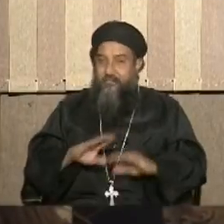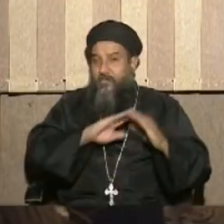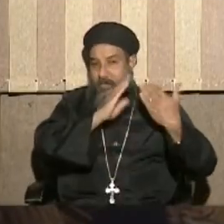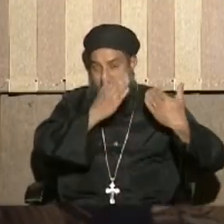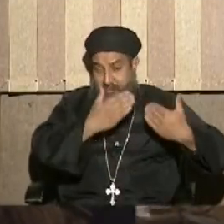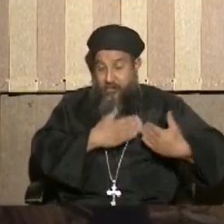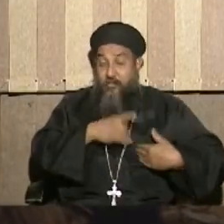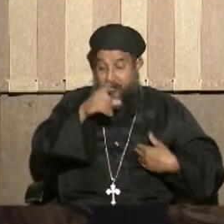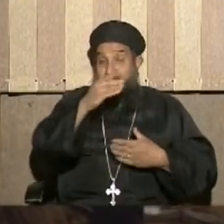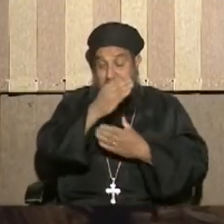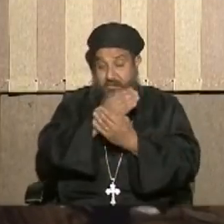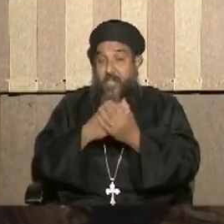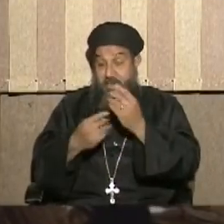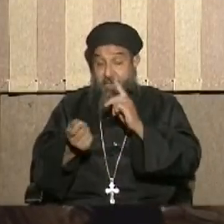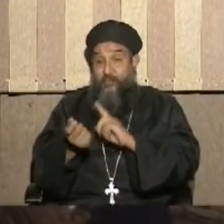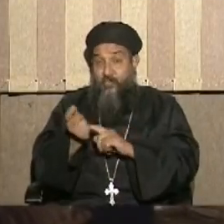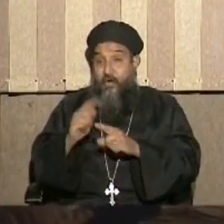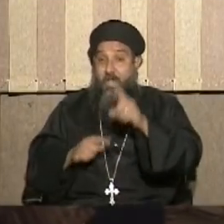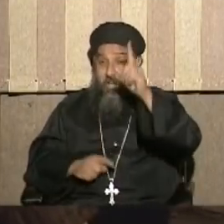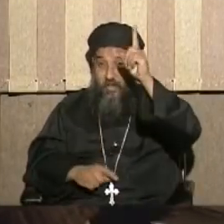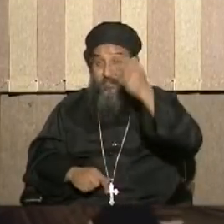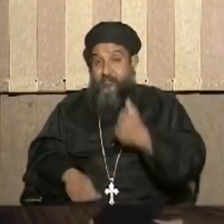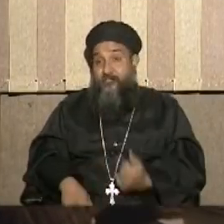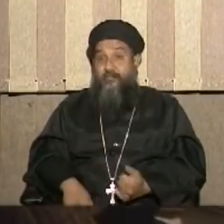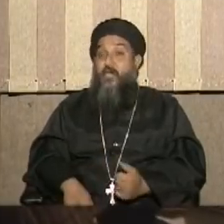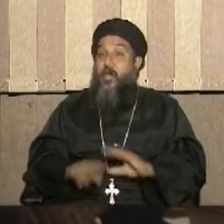تؤمنوا بأن المسيح هو ابن الله؟